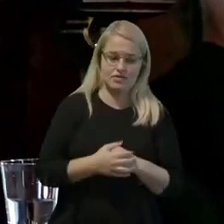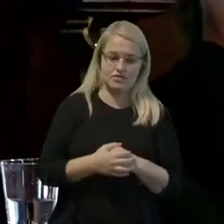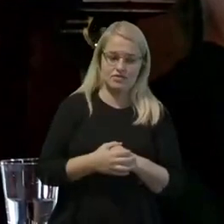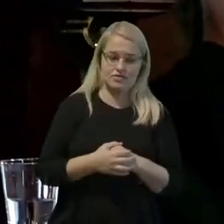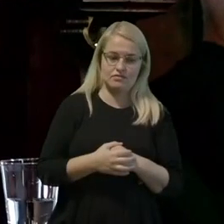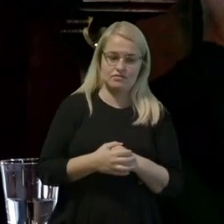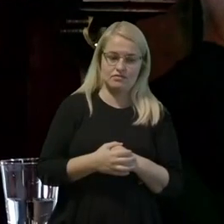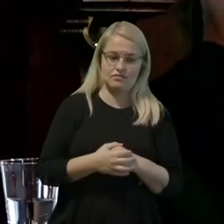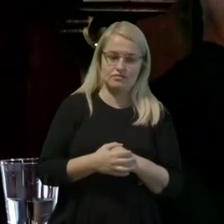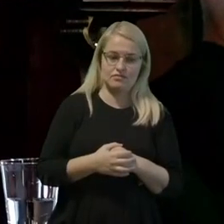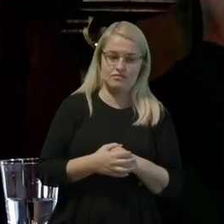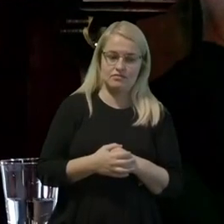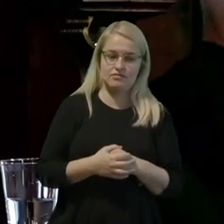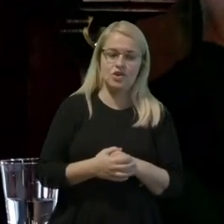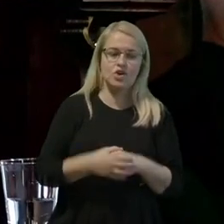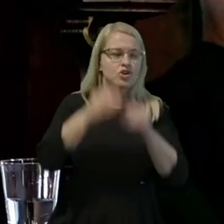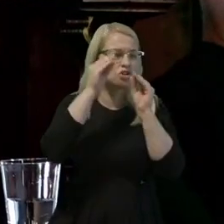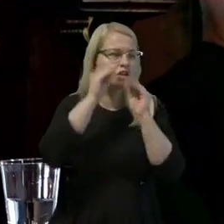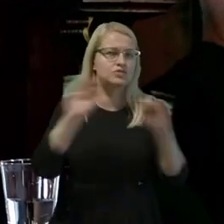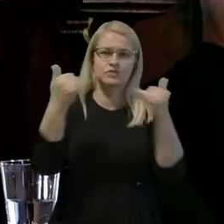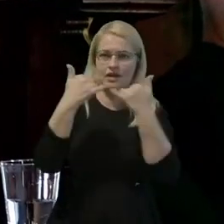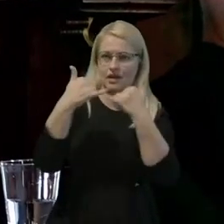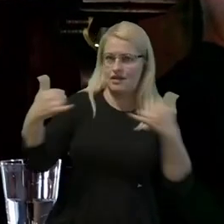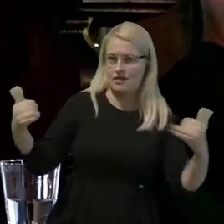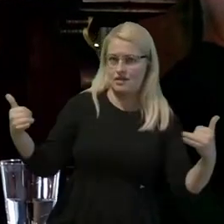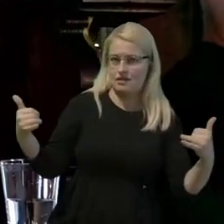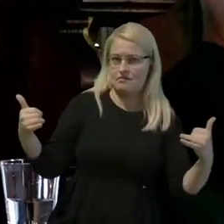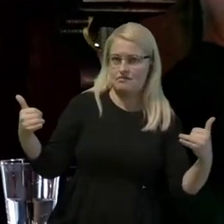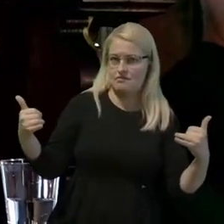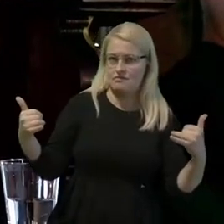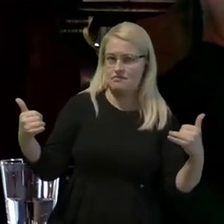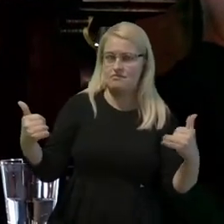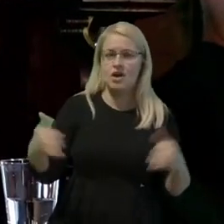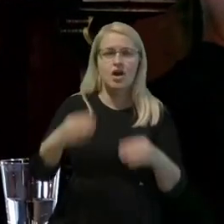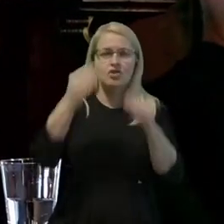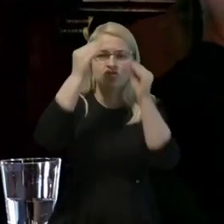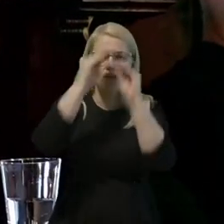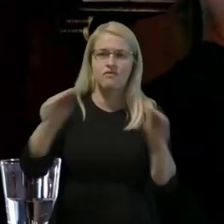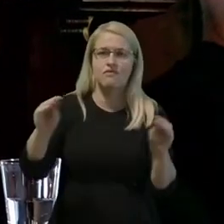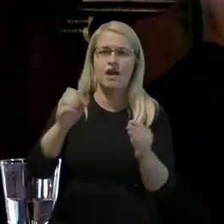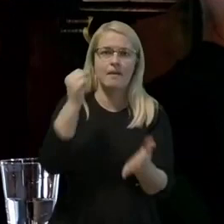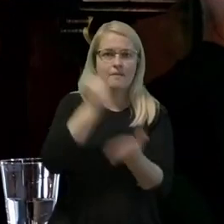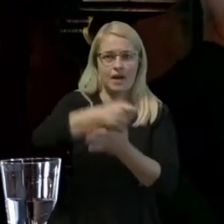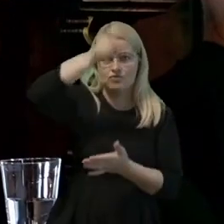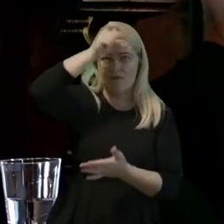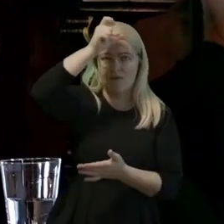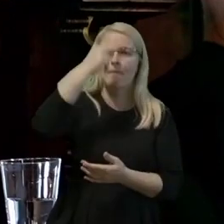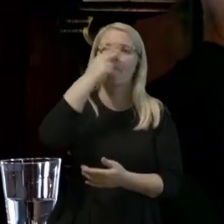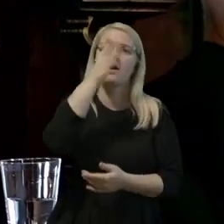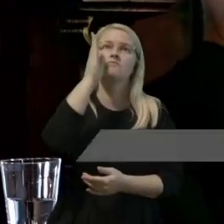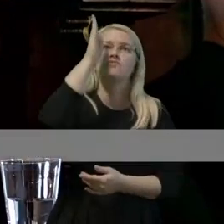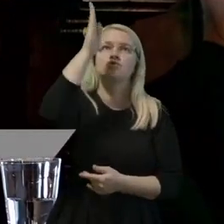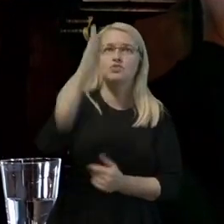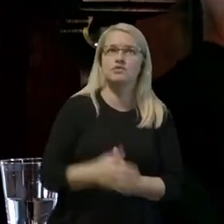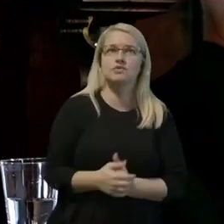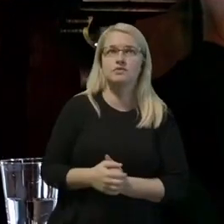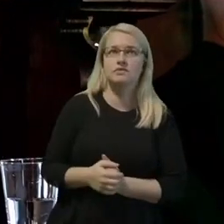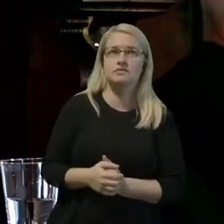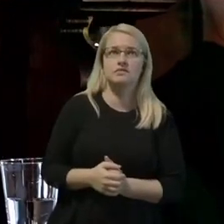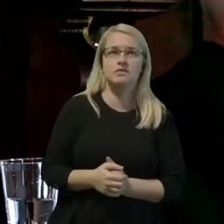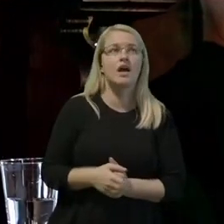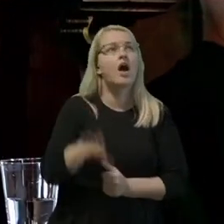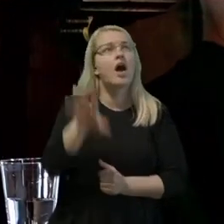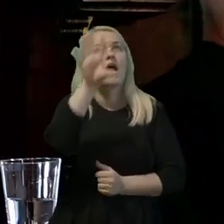dydaktyki, szacunek dla odrębnych poglądów, poszanowanie praw człowieka, patrzenie w przyszłość,